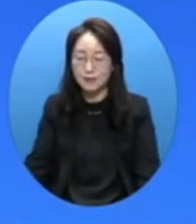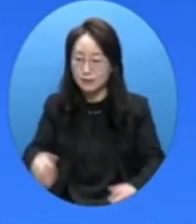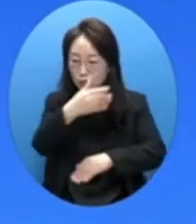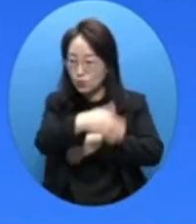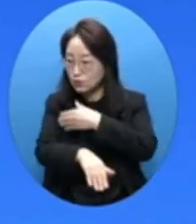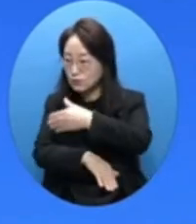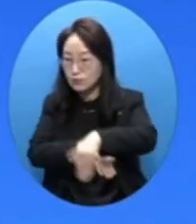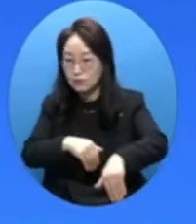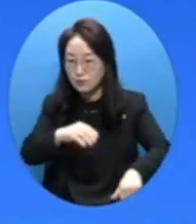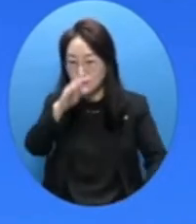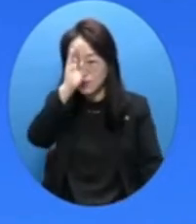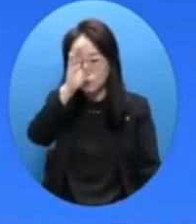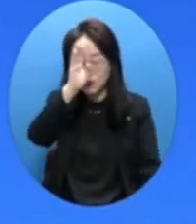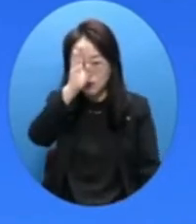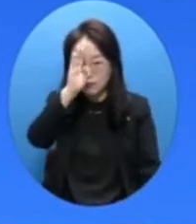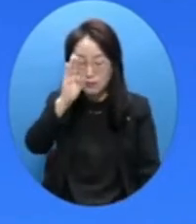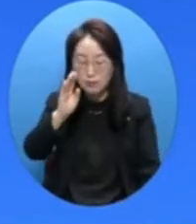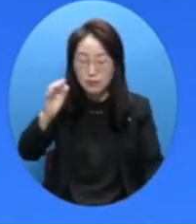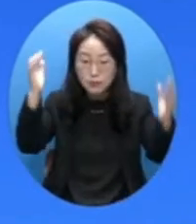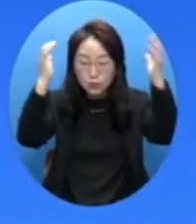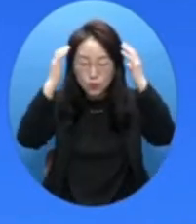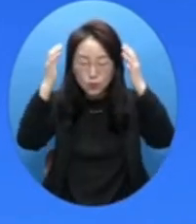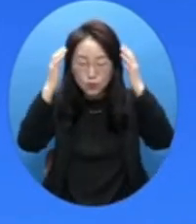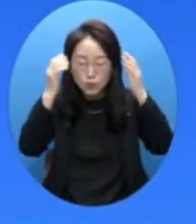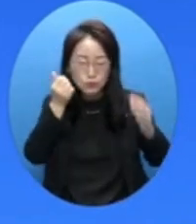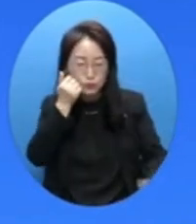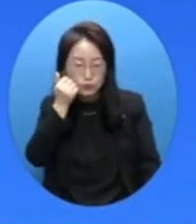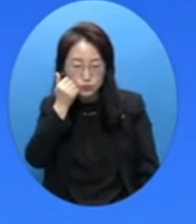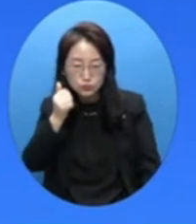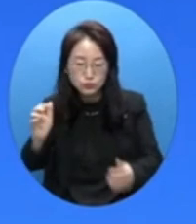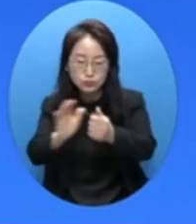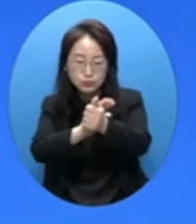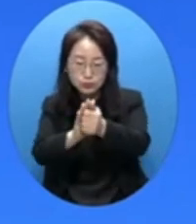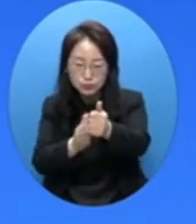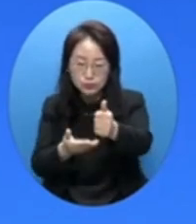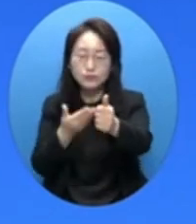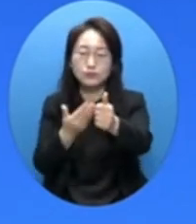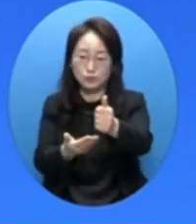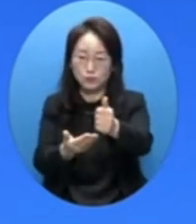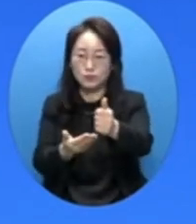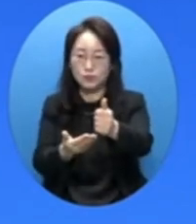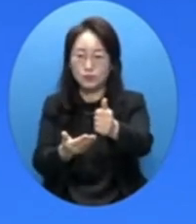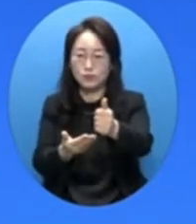서야 되고 병들고 곧 고난당한 나를 섬기시고 그리고